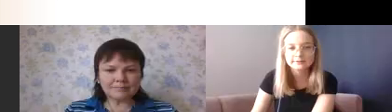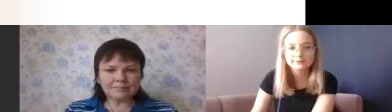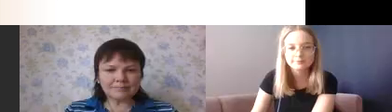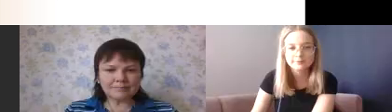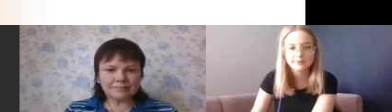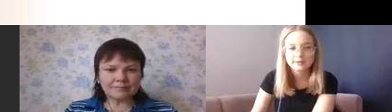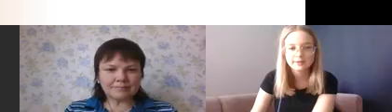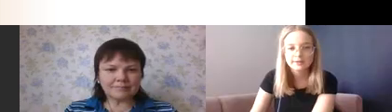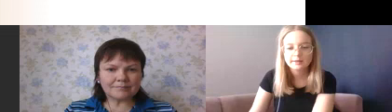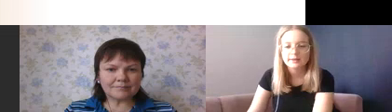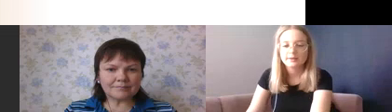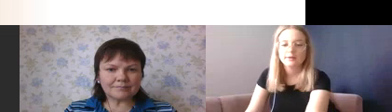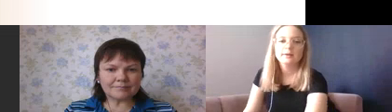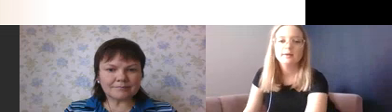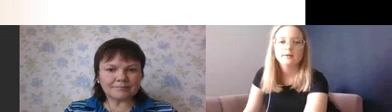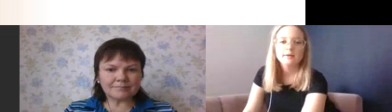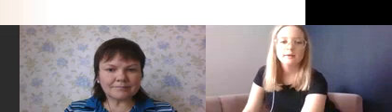Nii.